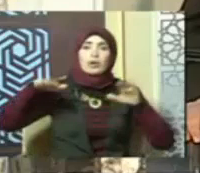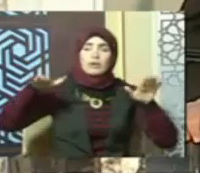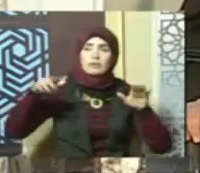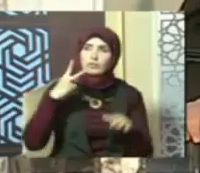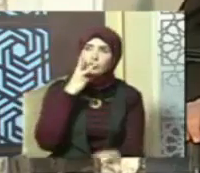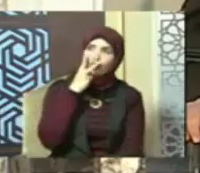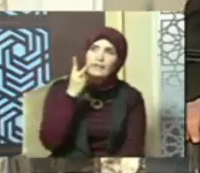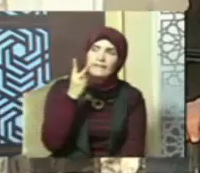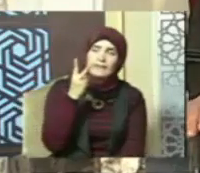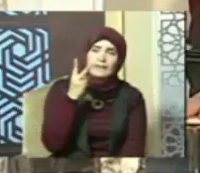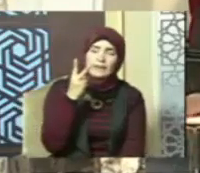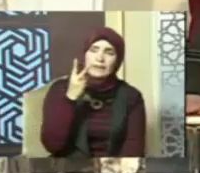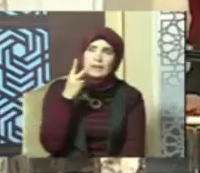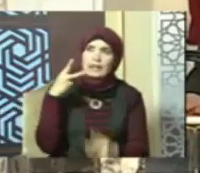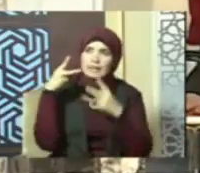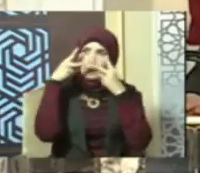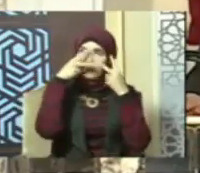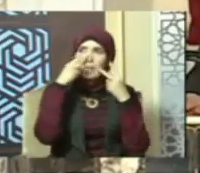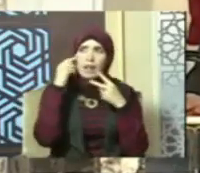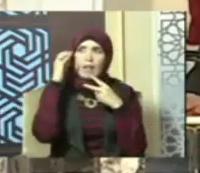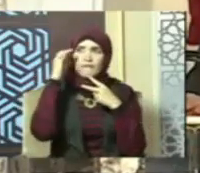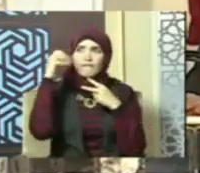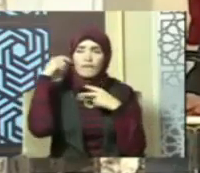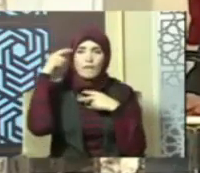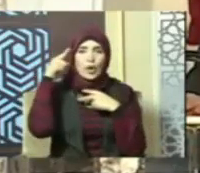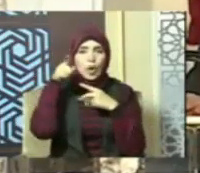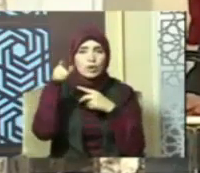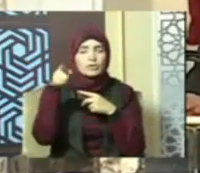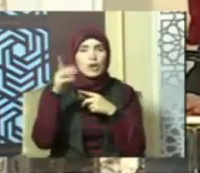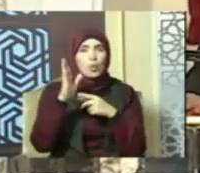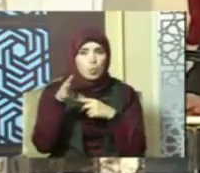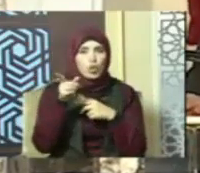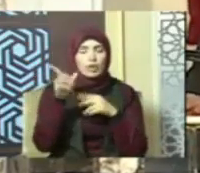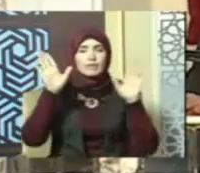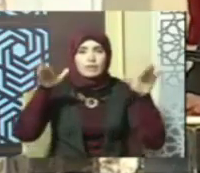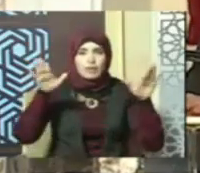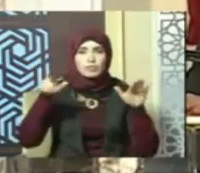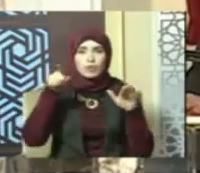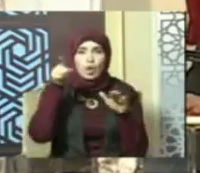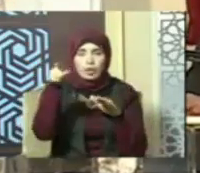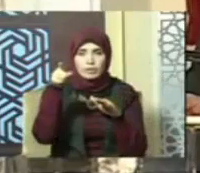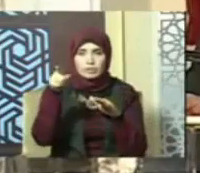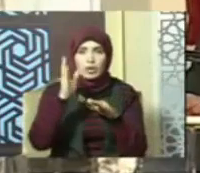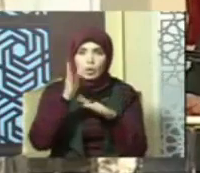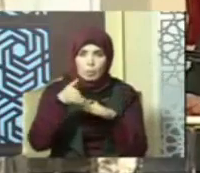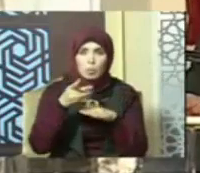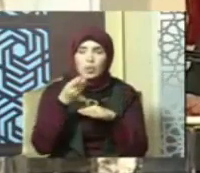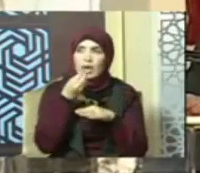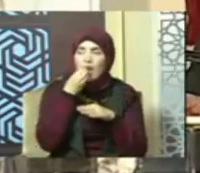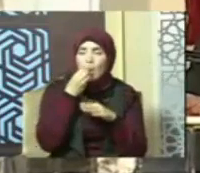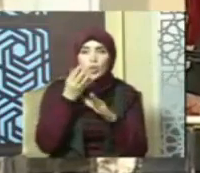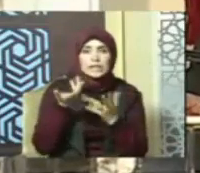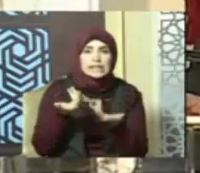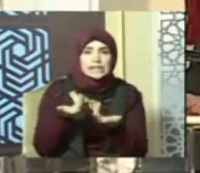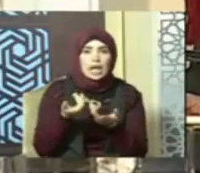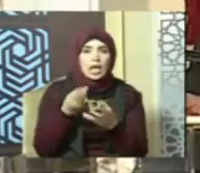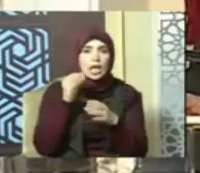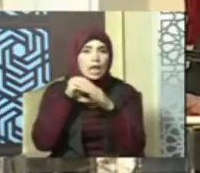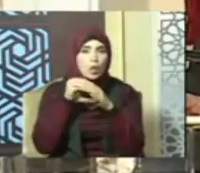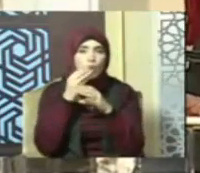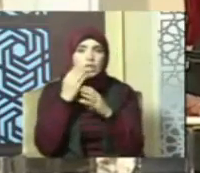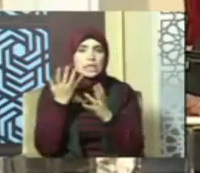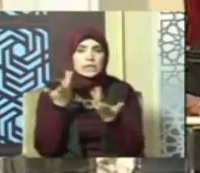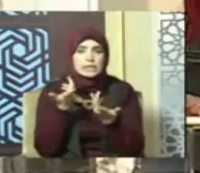يتأمل وقال: أن لهذا الطائر أن يحصل رزقه